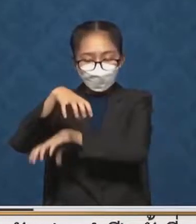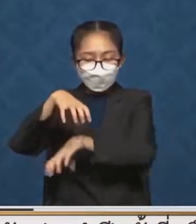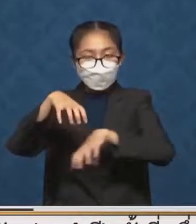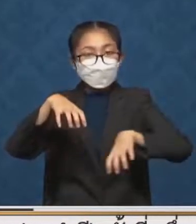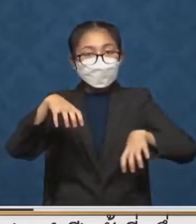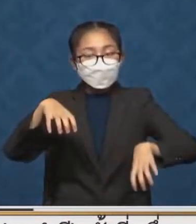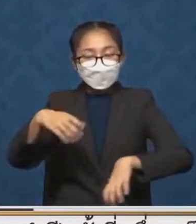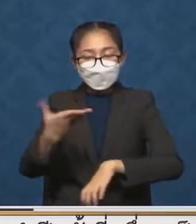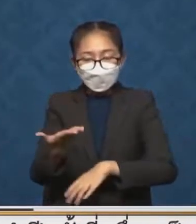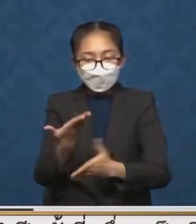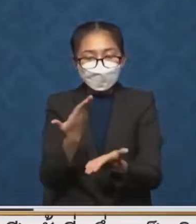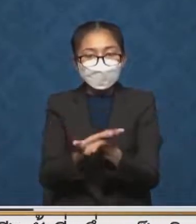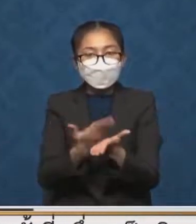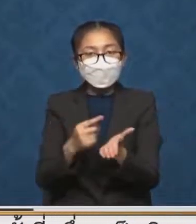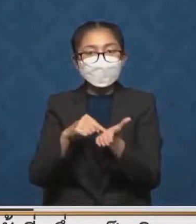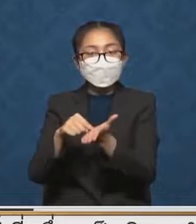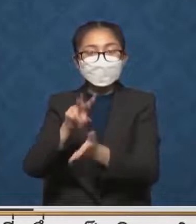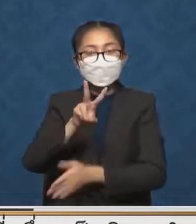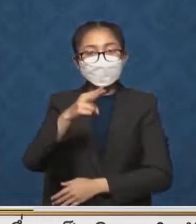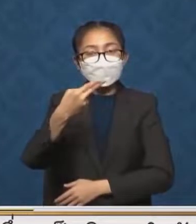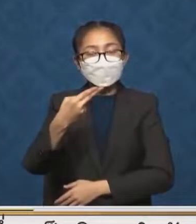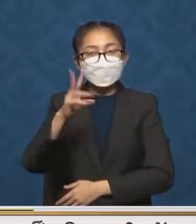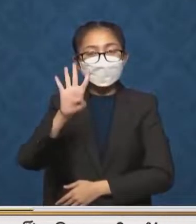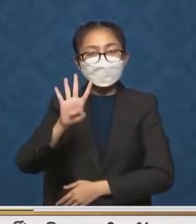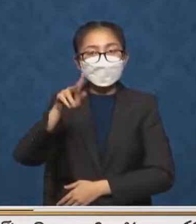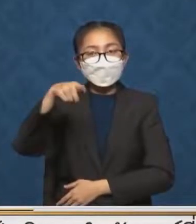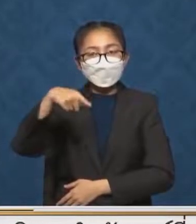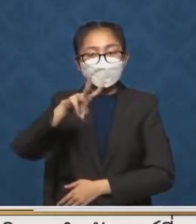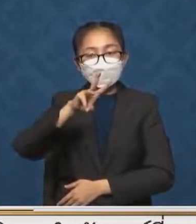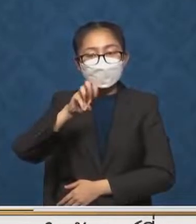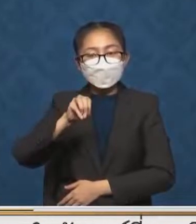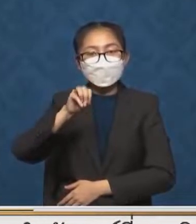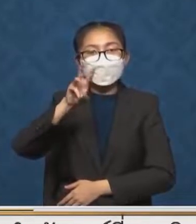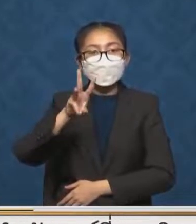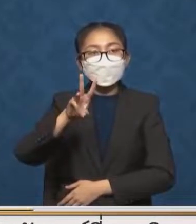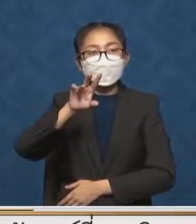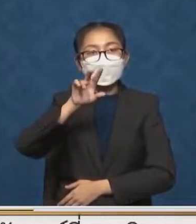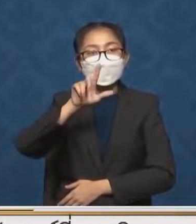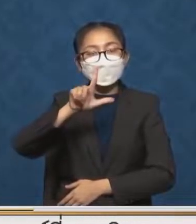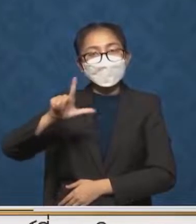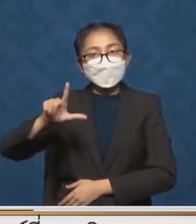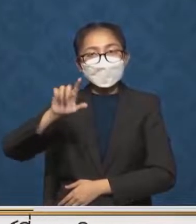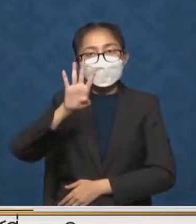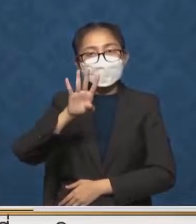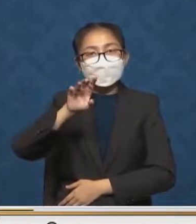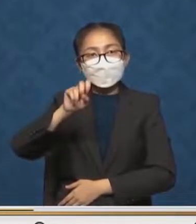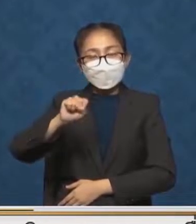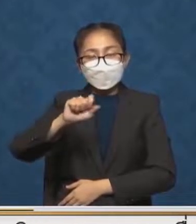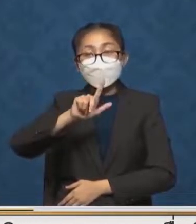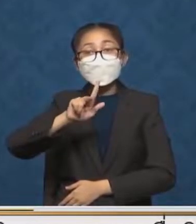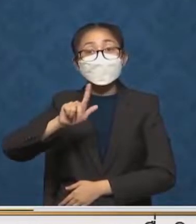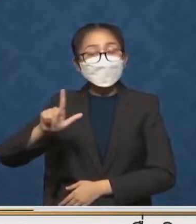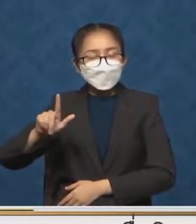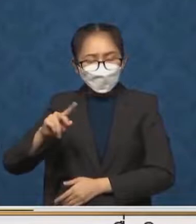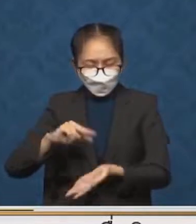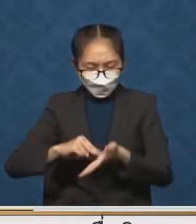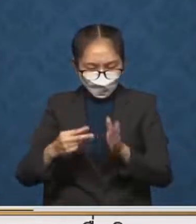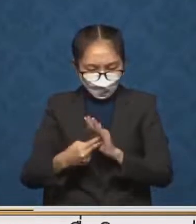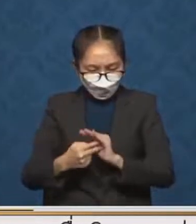องประมาณมา 24,466 ล้าน 4,41,100าท ไว้ที่ 10% ครับ